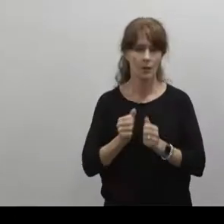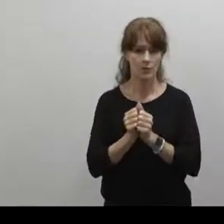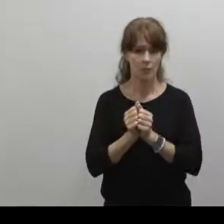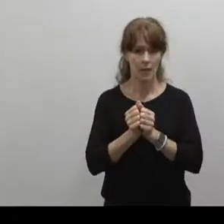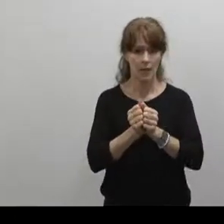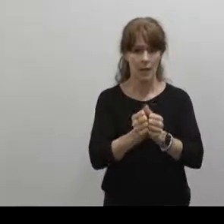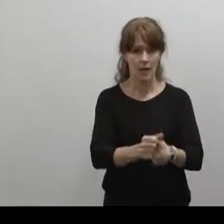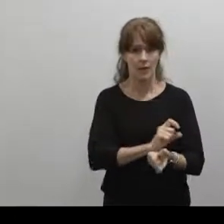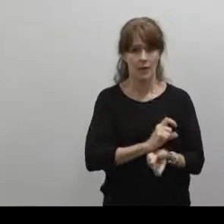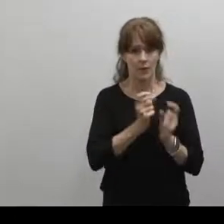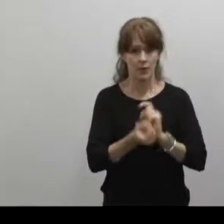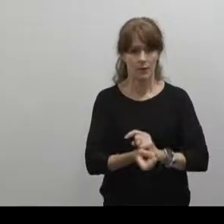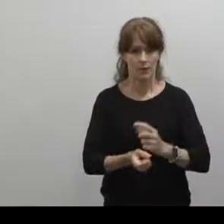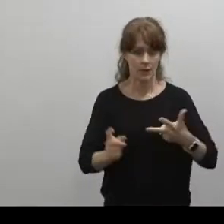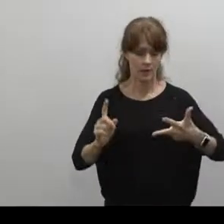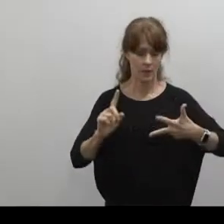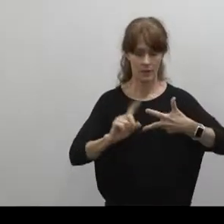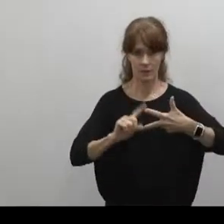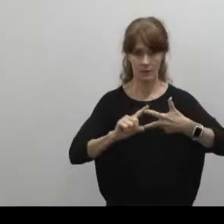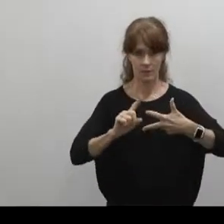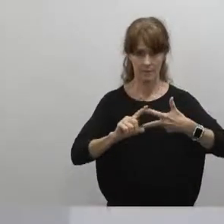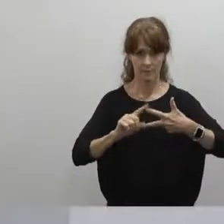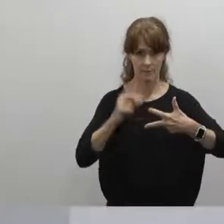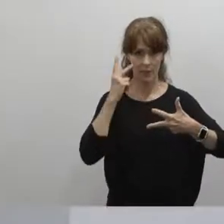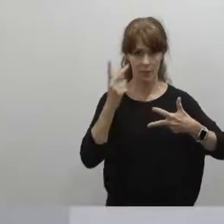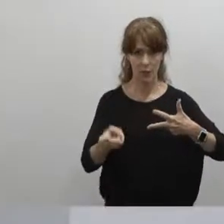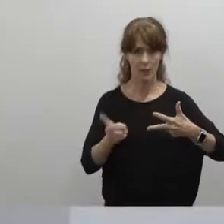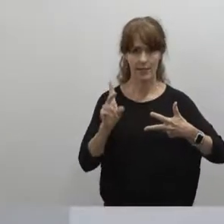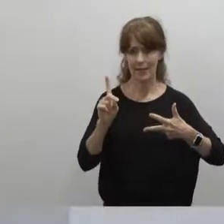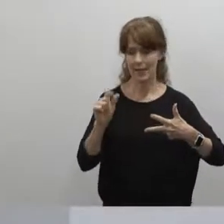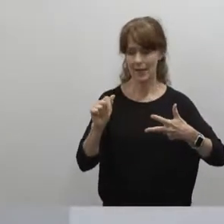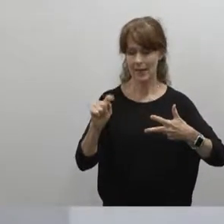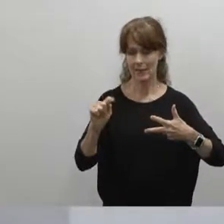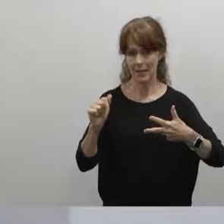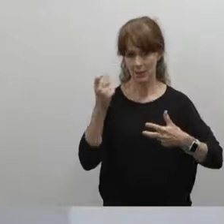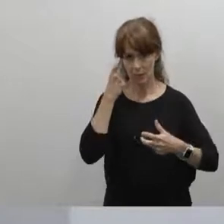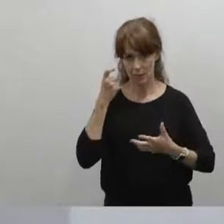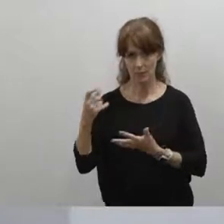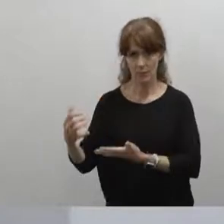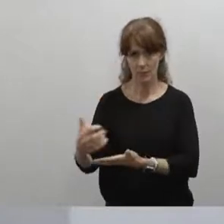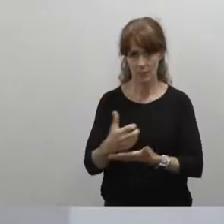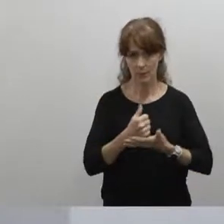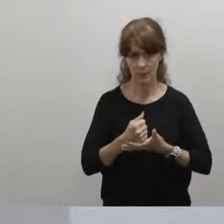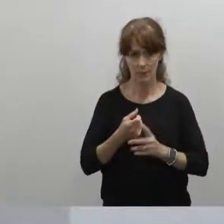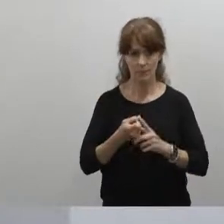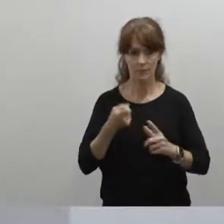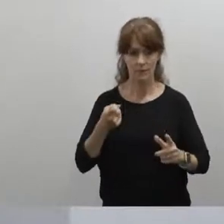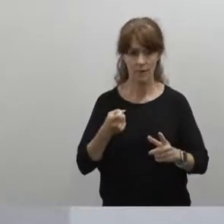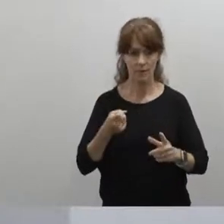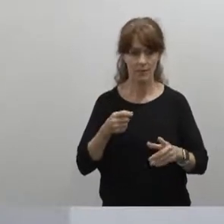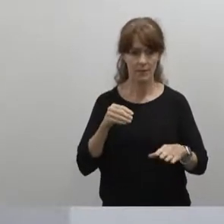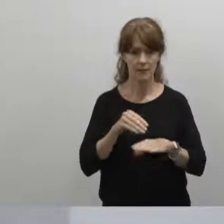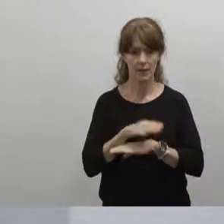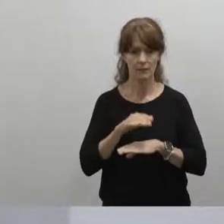phơi nó không cả nhà cam ca sala riêng nưng à sầm rập bắt đầu từ lư là tập hol sầm rập sa